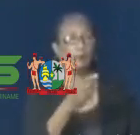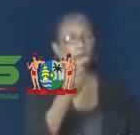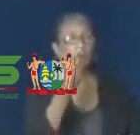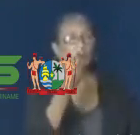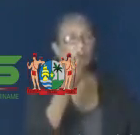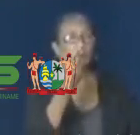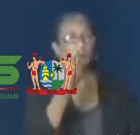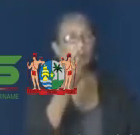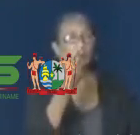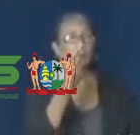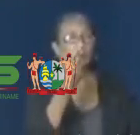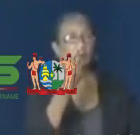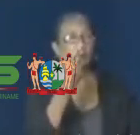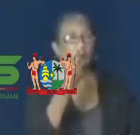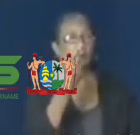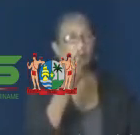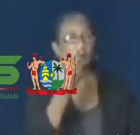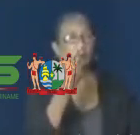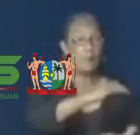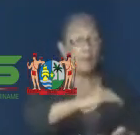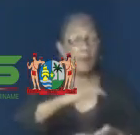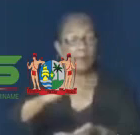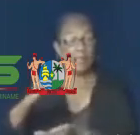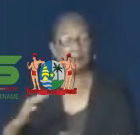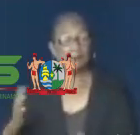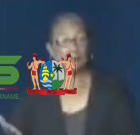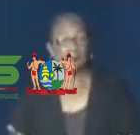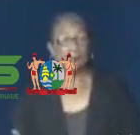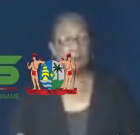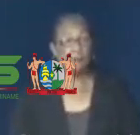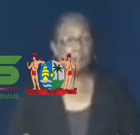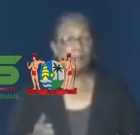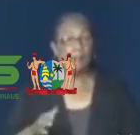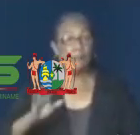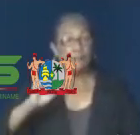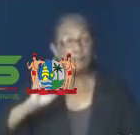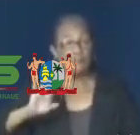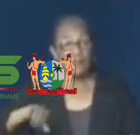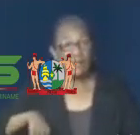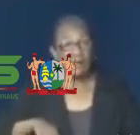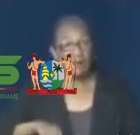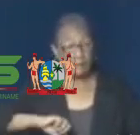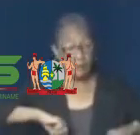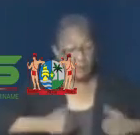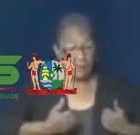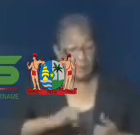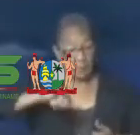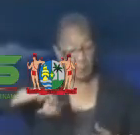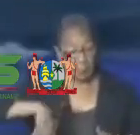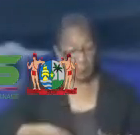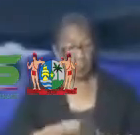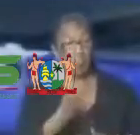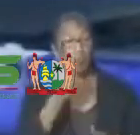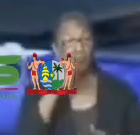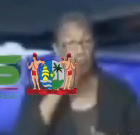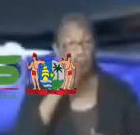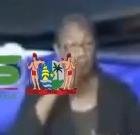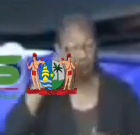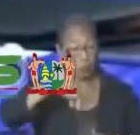4.588 pakketten vanaf in juni tot nu toe.